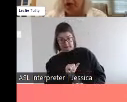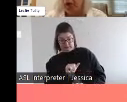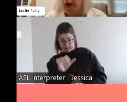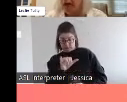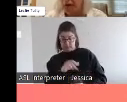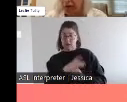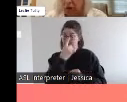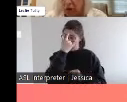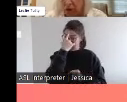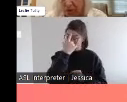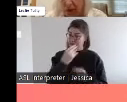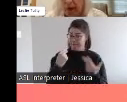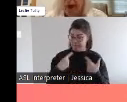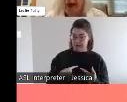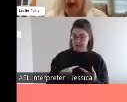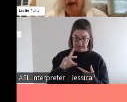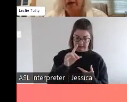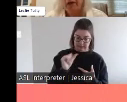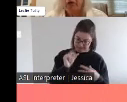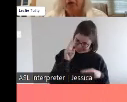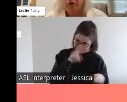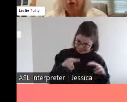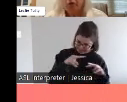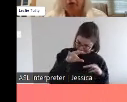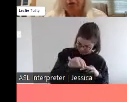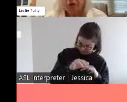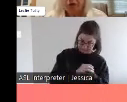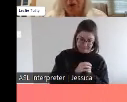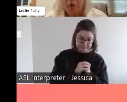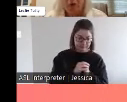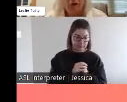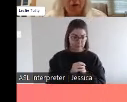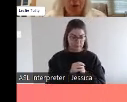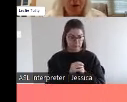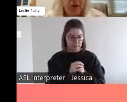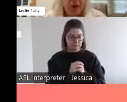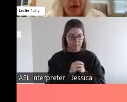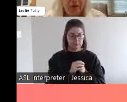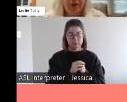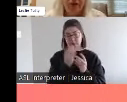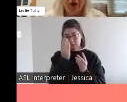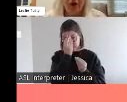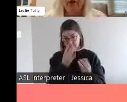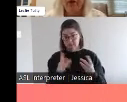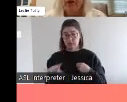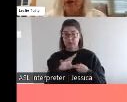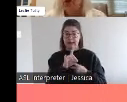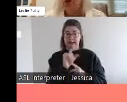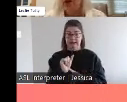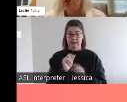les incapacités, donc mentales comme physiques. Et pour